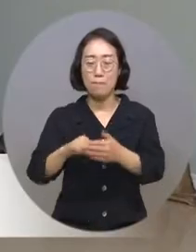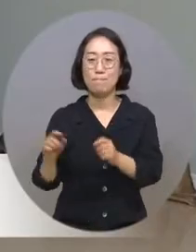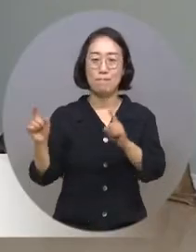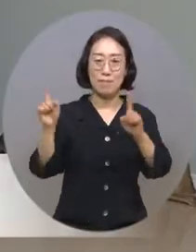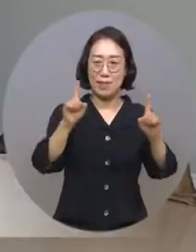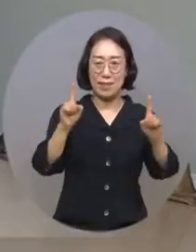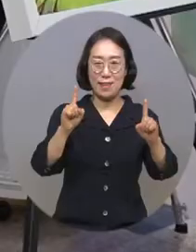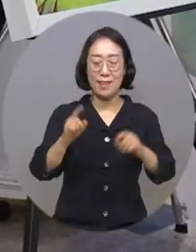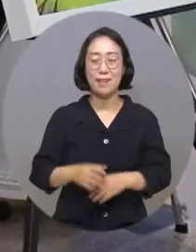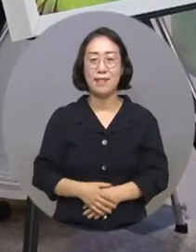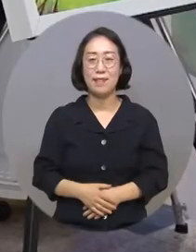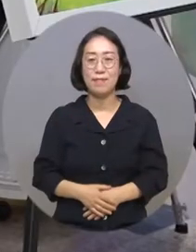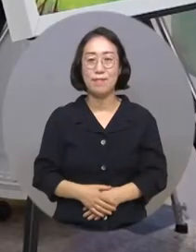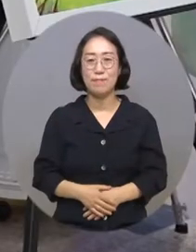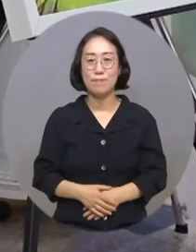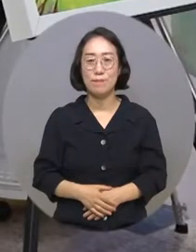작업입니다.